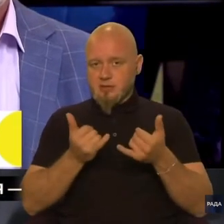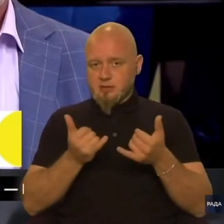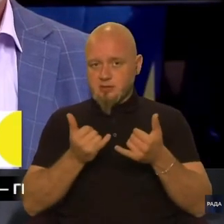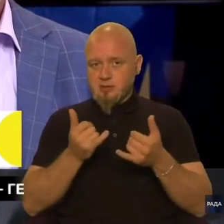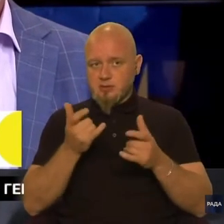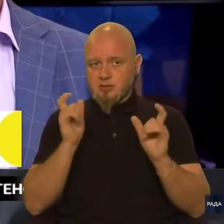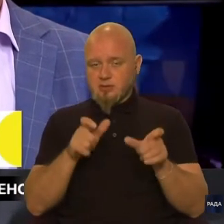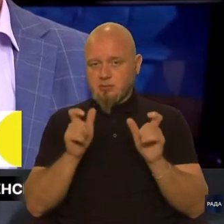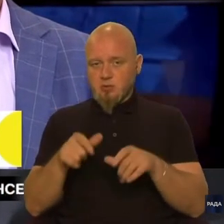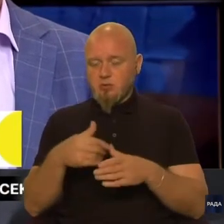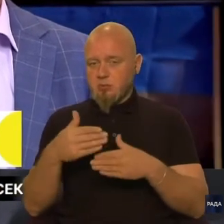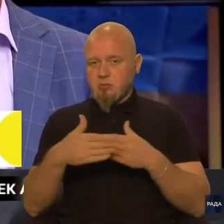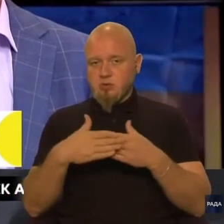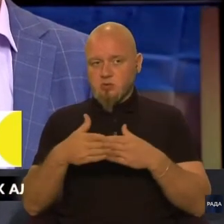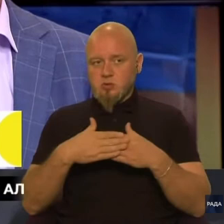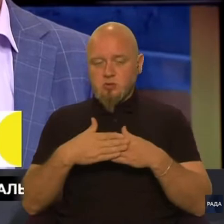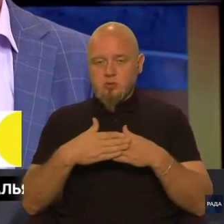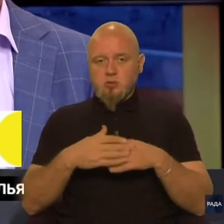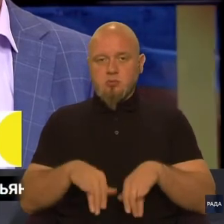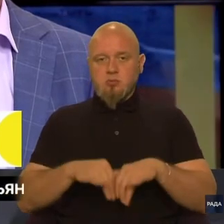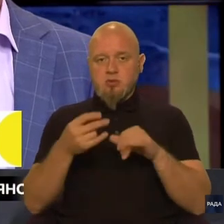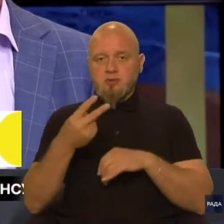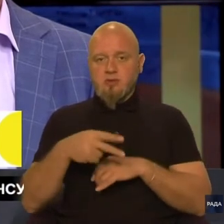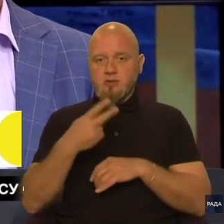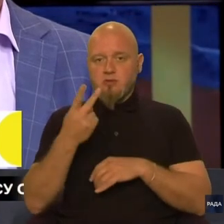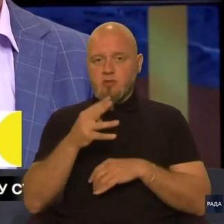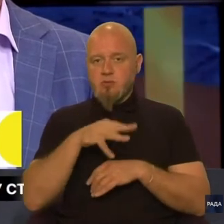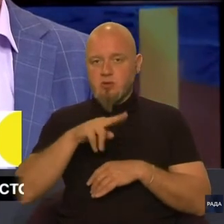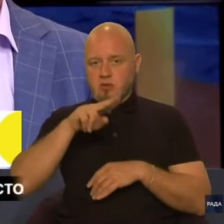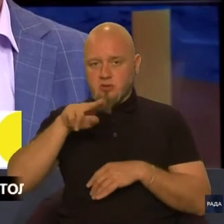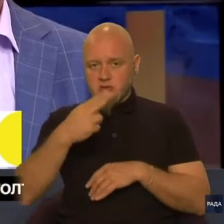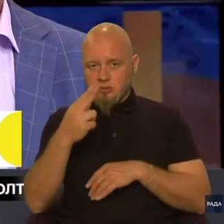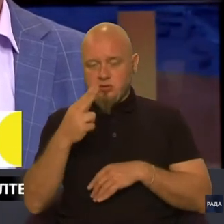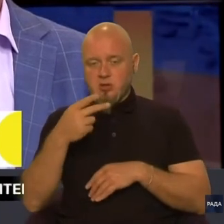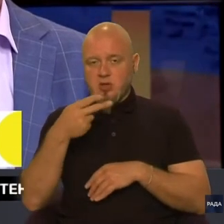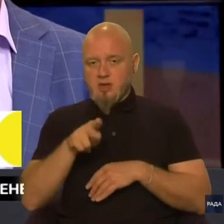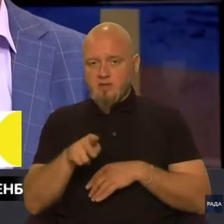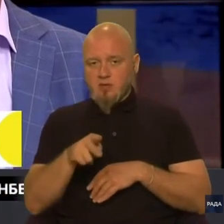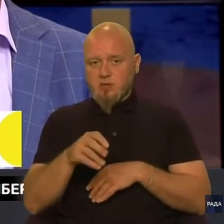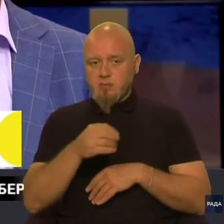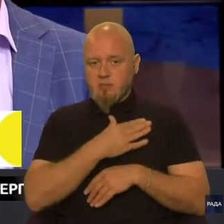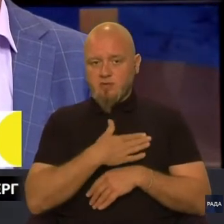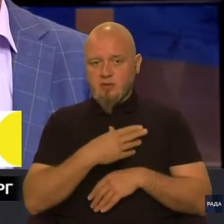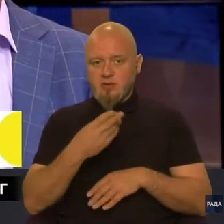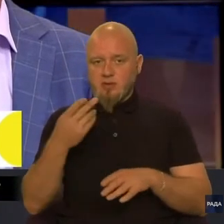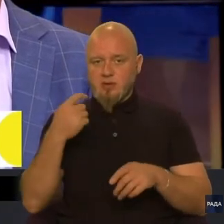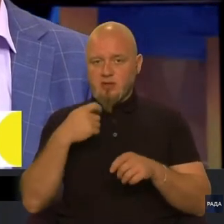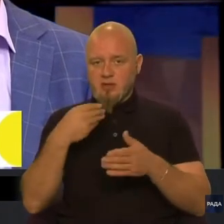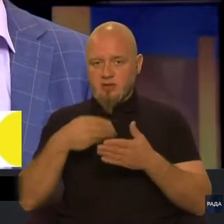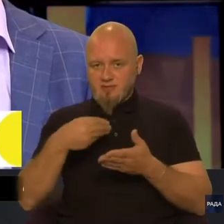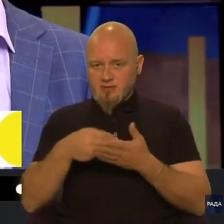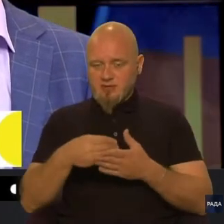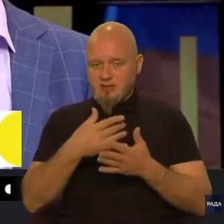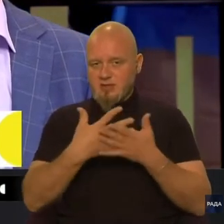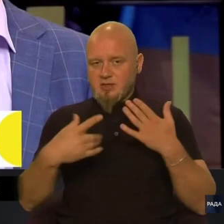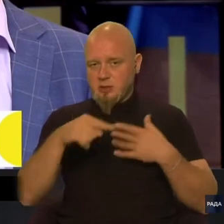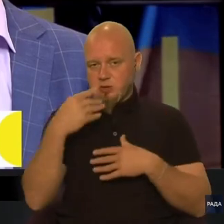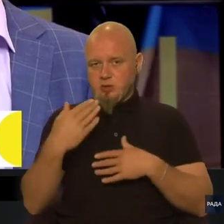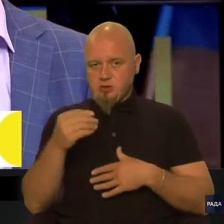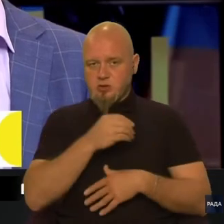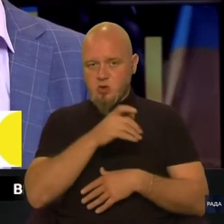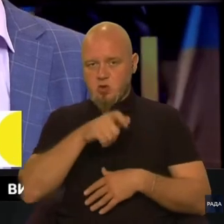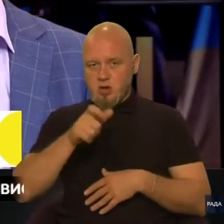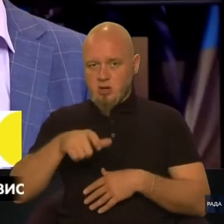заблоковані близько а більше 22 мільярдів євро приватних інвестицій різних російських